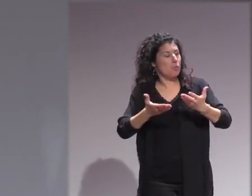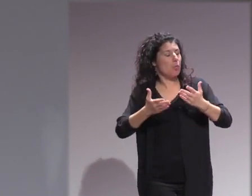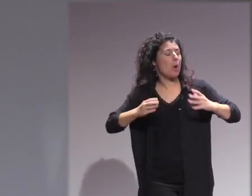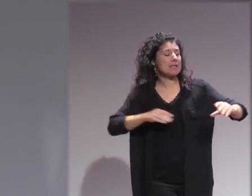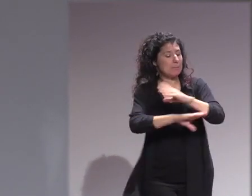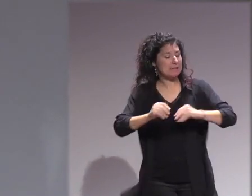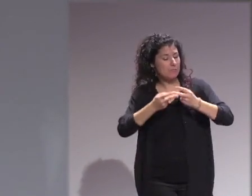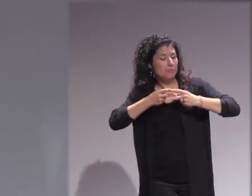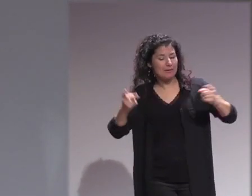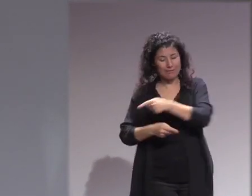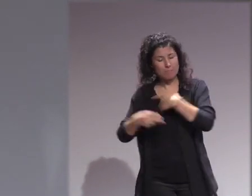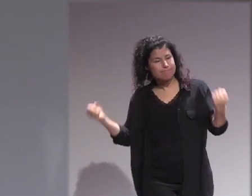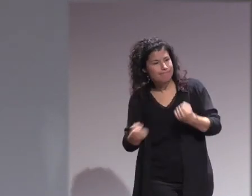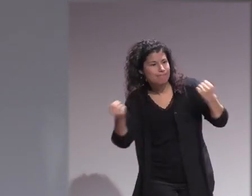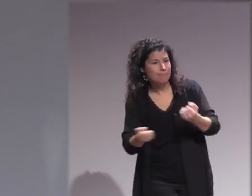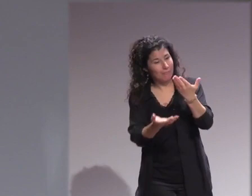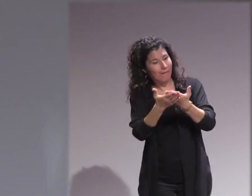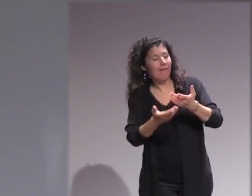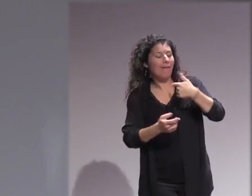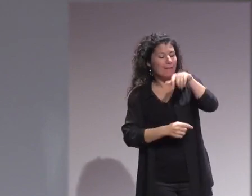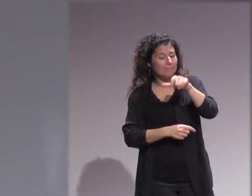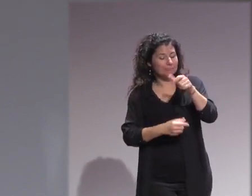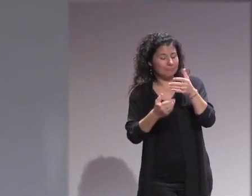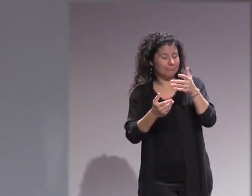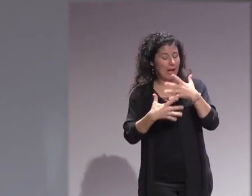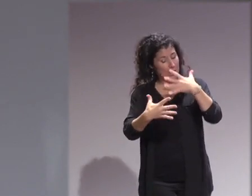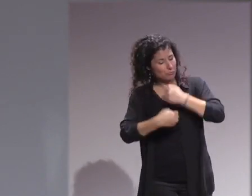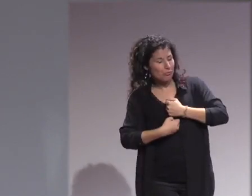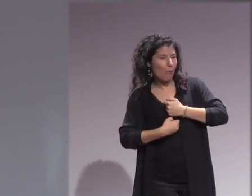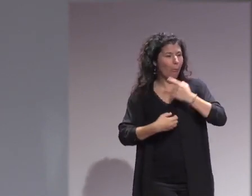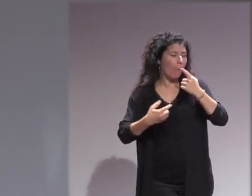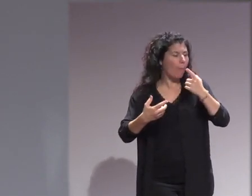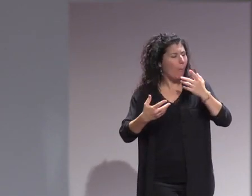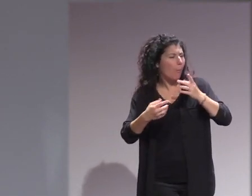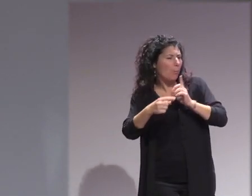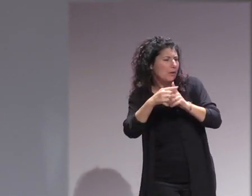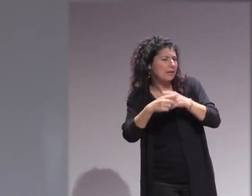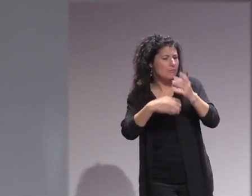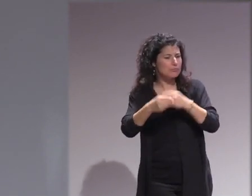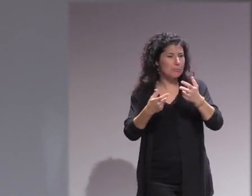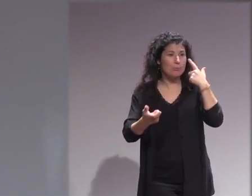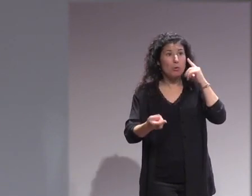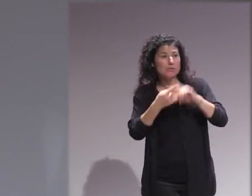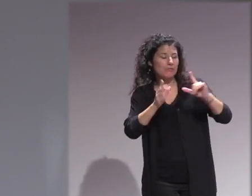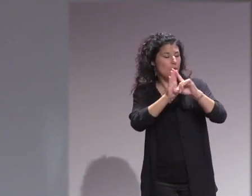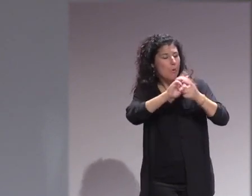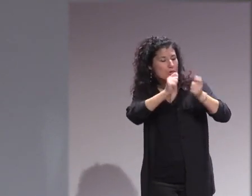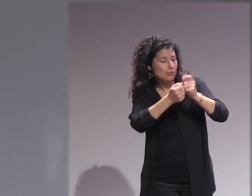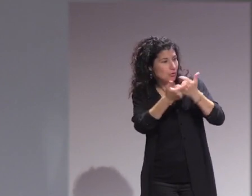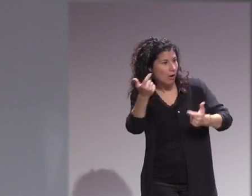faire la promotion de l'adoption, essayer voilà, d'obtenir un changement des lois pour que ça aille plus vite, etc. Que